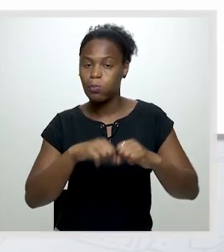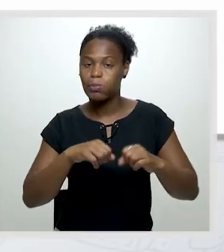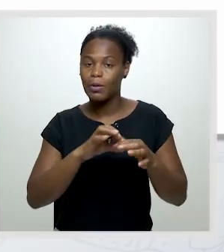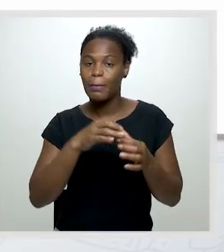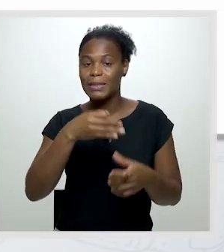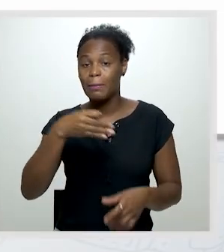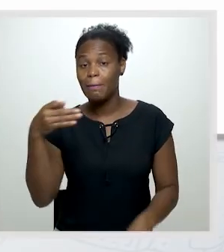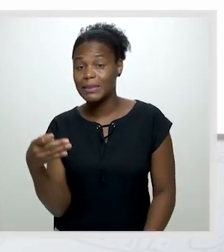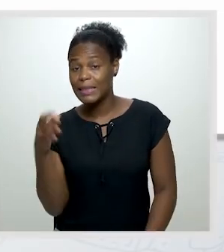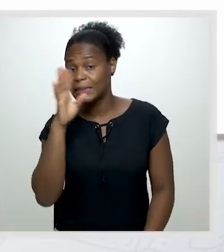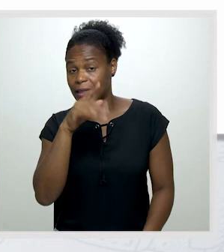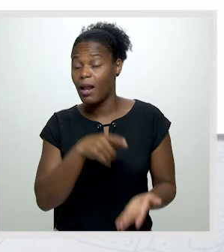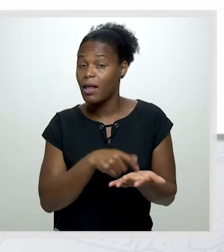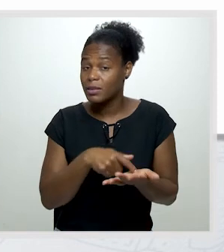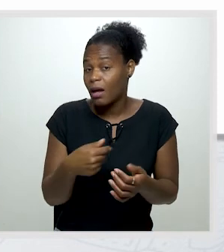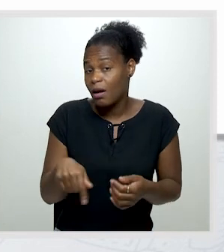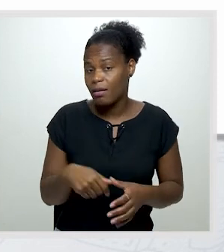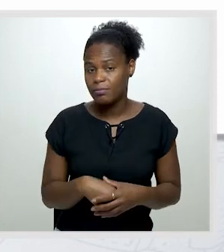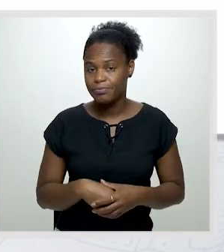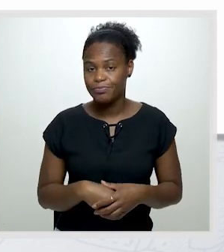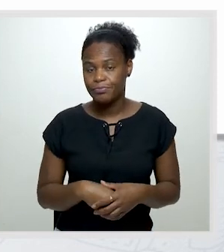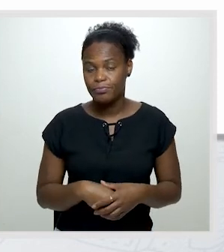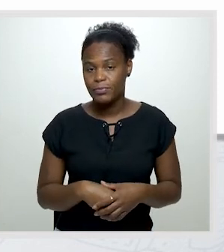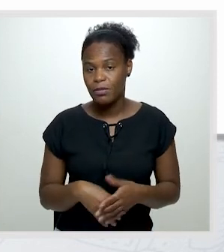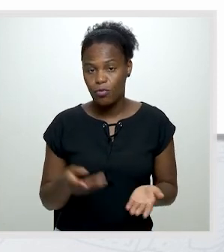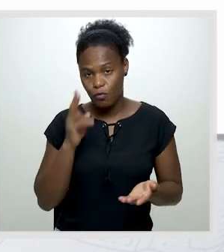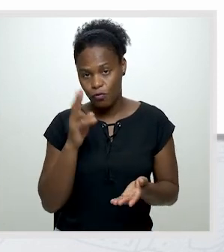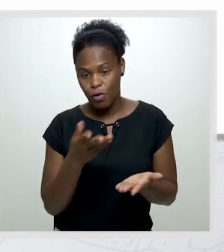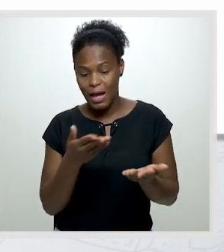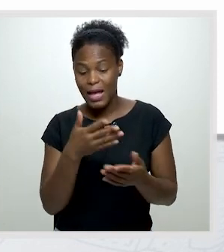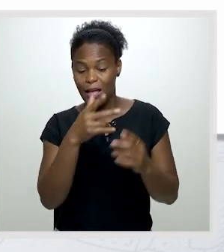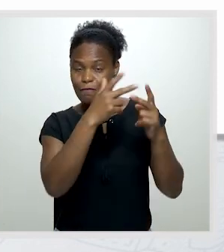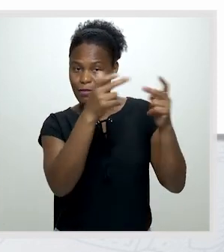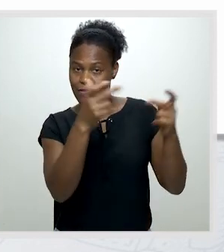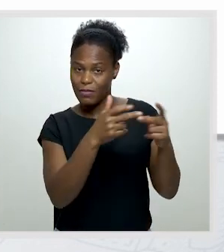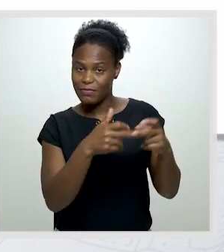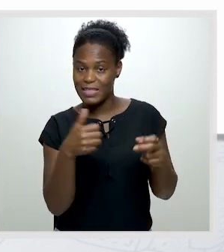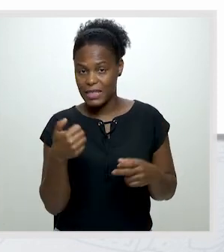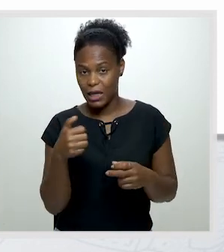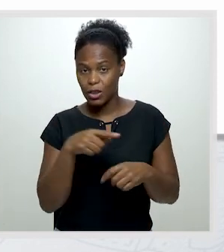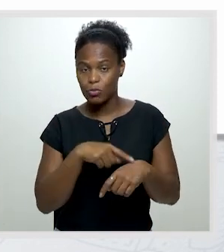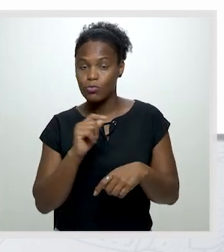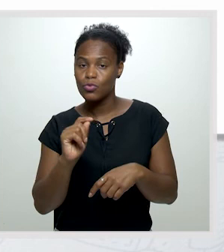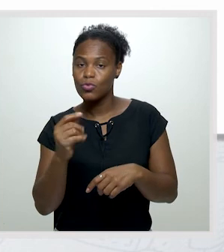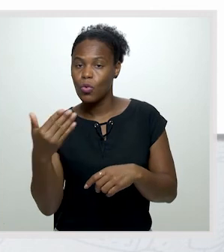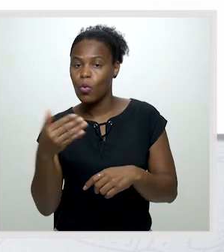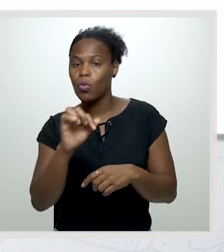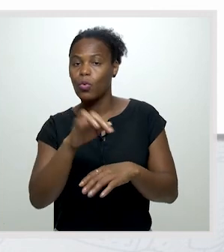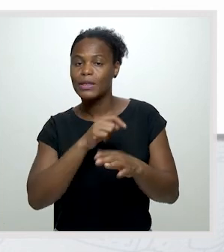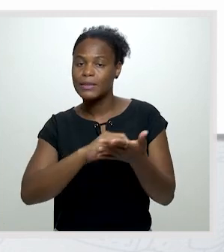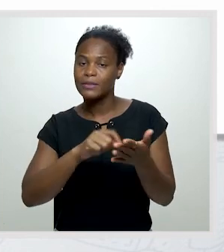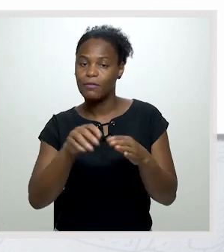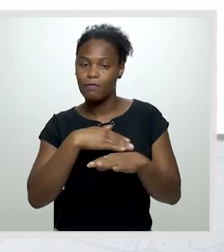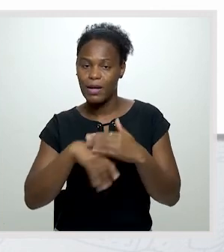passé si c'est nécessaire. Alors, voilà 5 phrases. Je te donne 1 minute pour faire cet